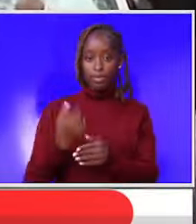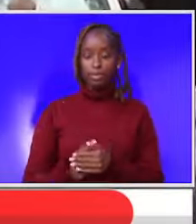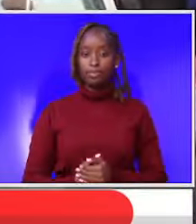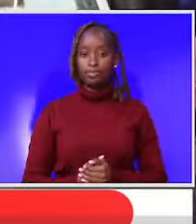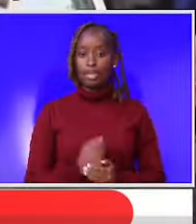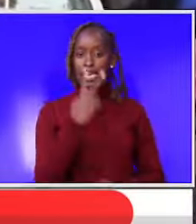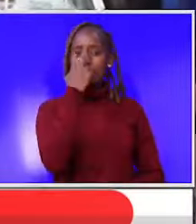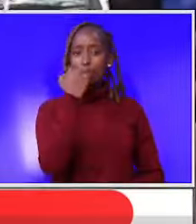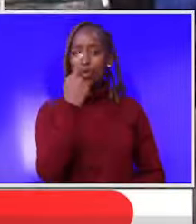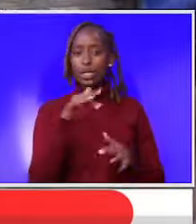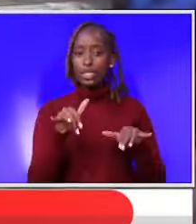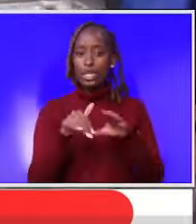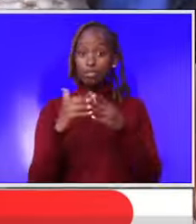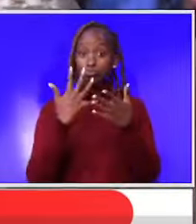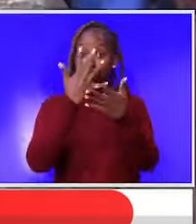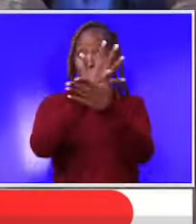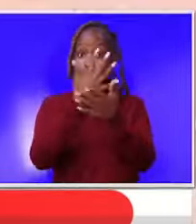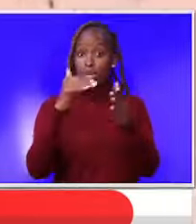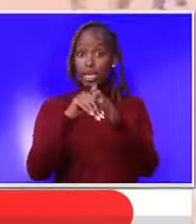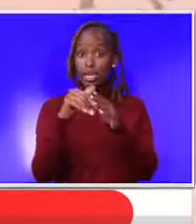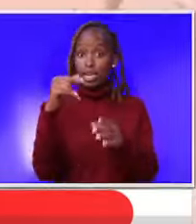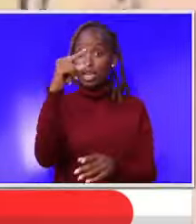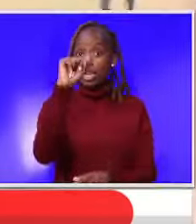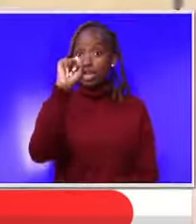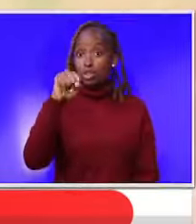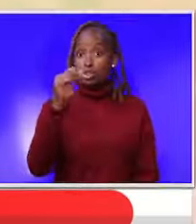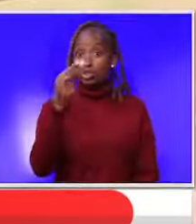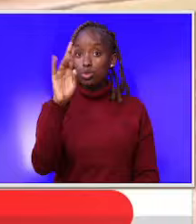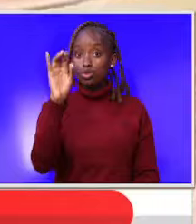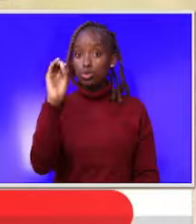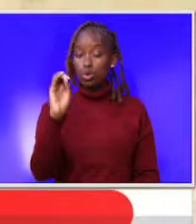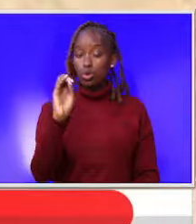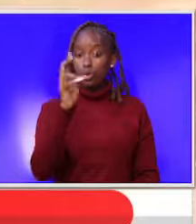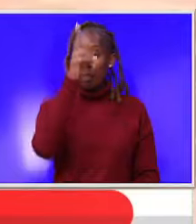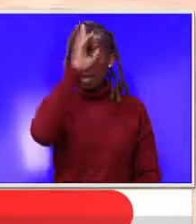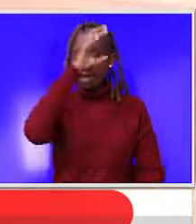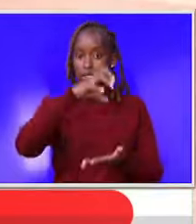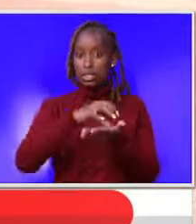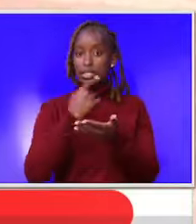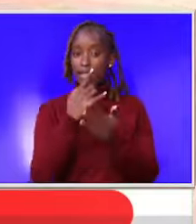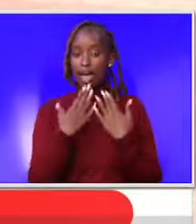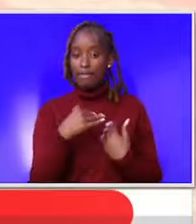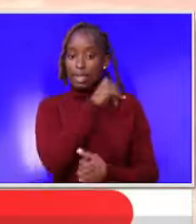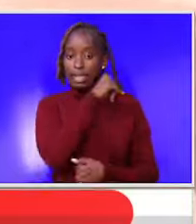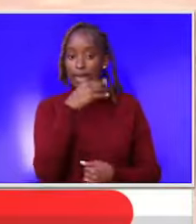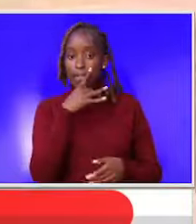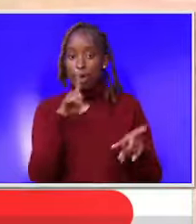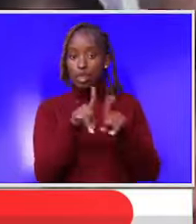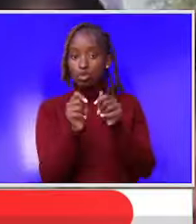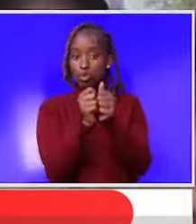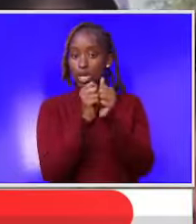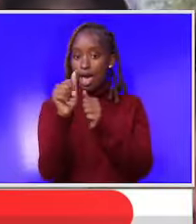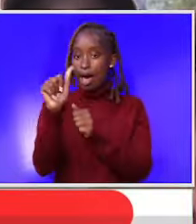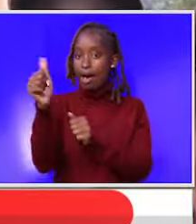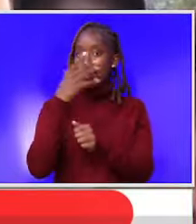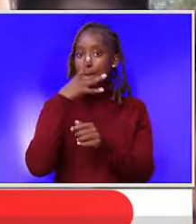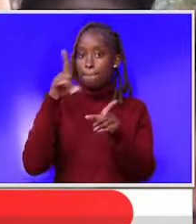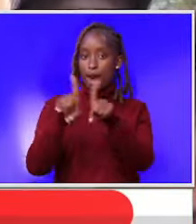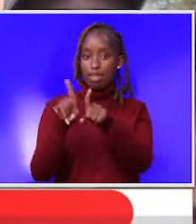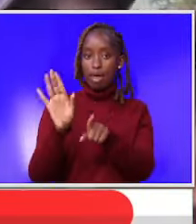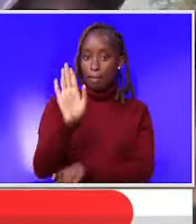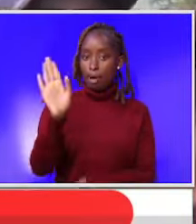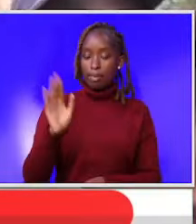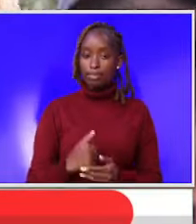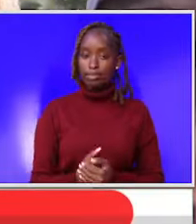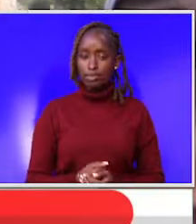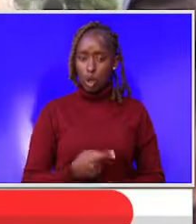was in custody at Gachocho Police Station, is said to have murdered his brother together with his other brother. You have lost one of our friend